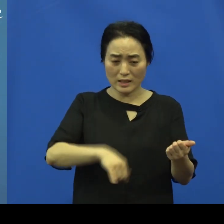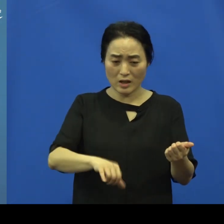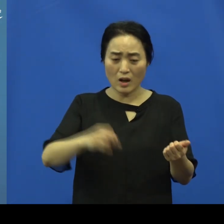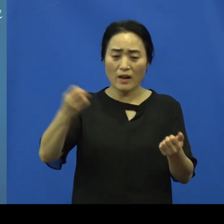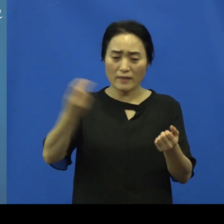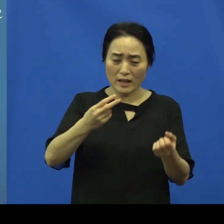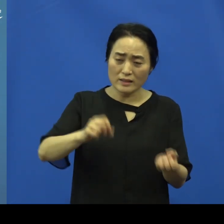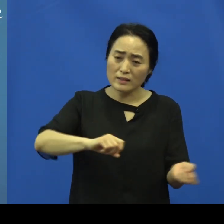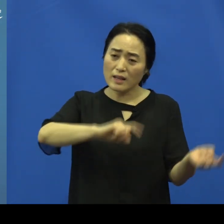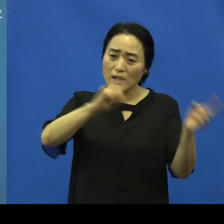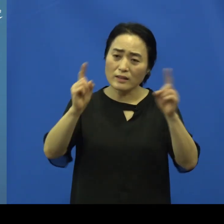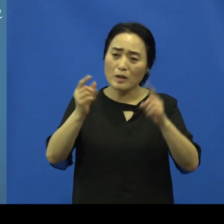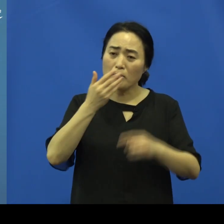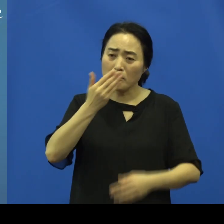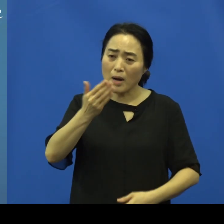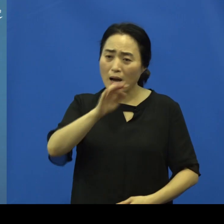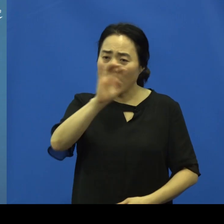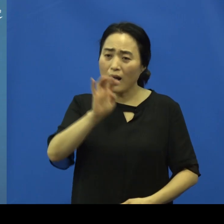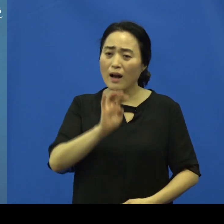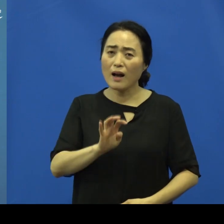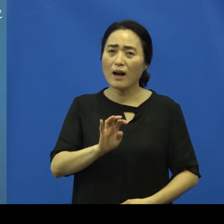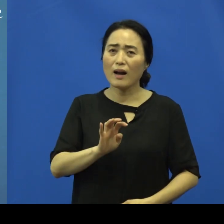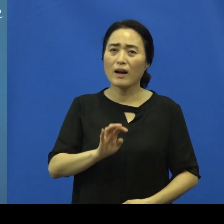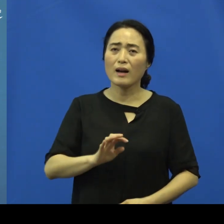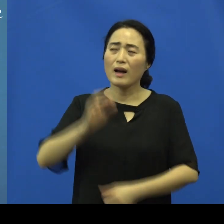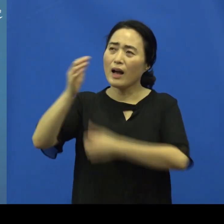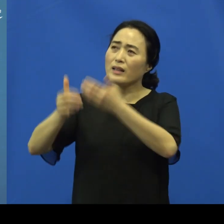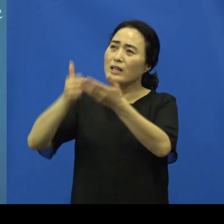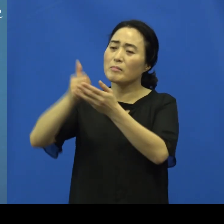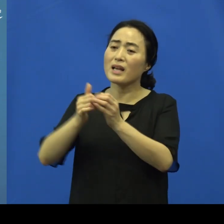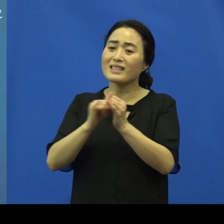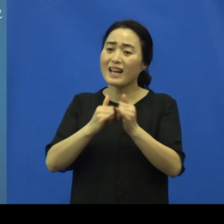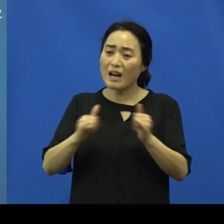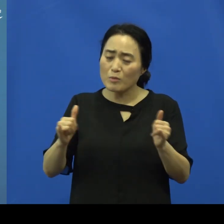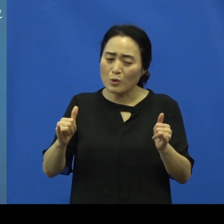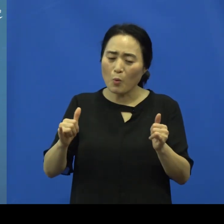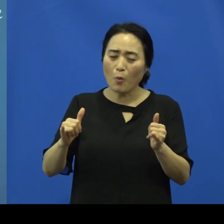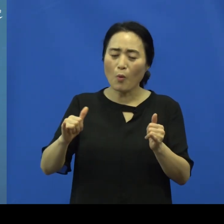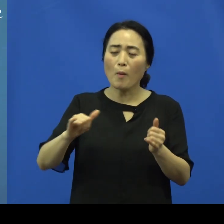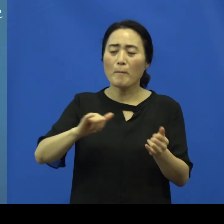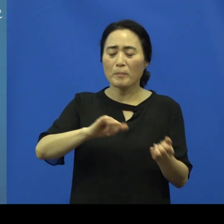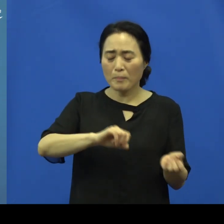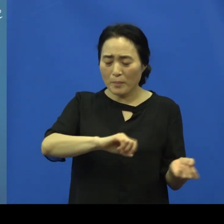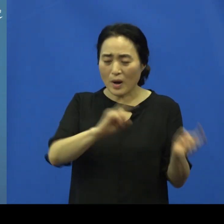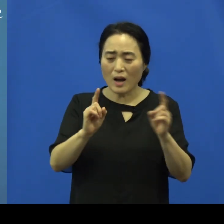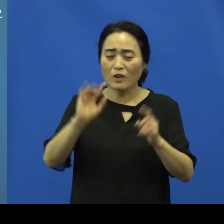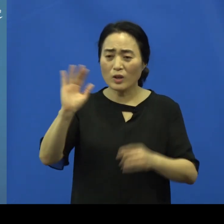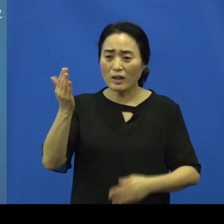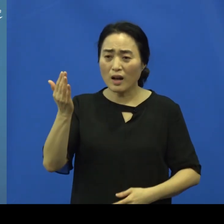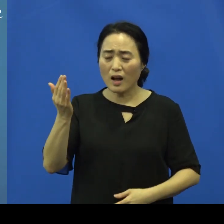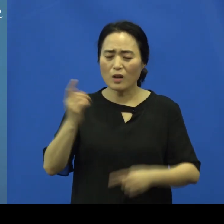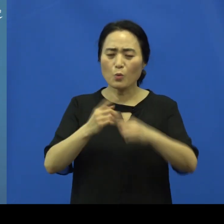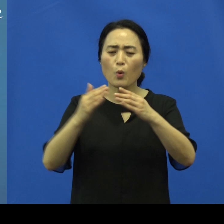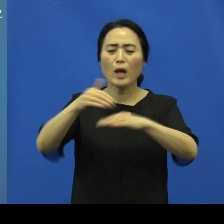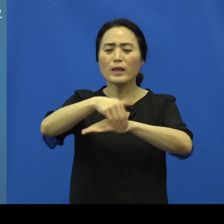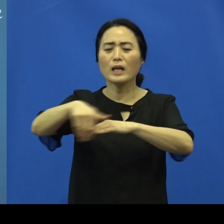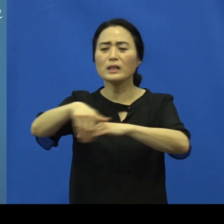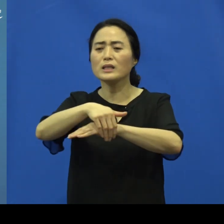하나님의 사람으로 다시 살아갈 수 있을까? 교회를 다니게 돼도 영적으로 회심을 경험하지 못한 아이,